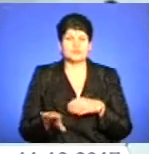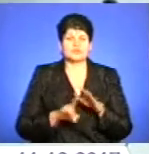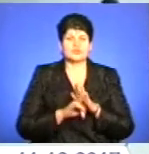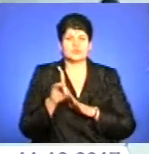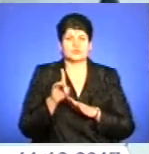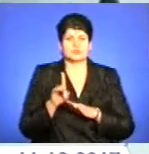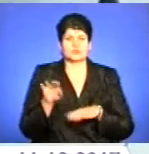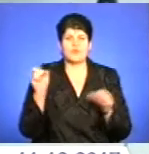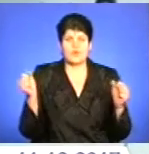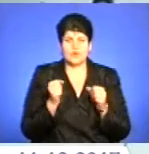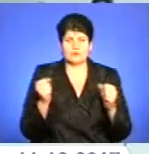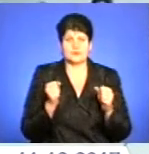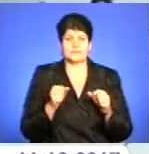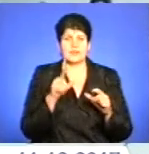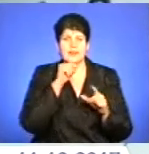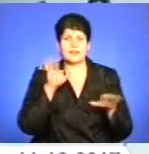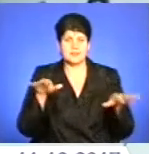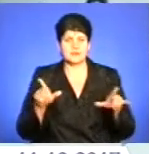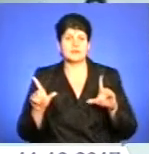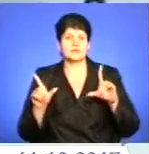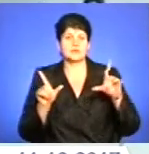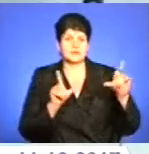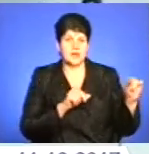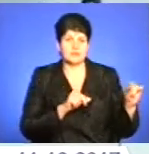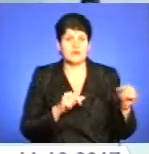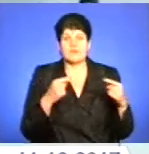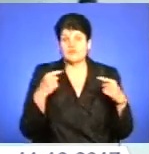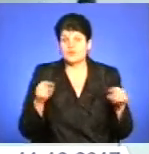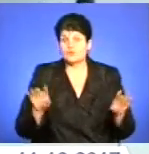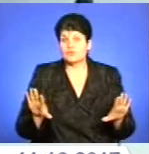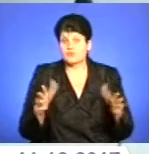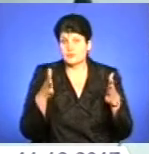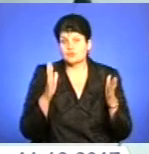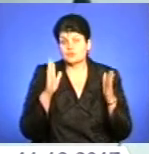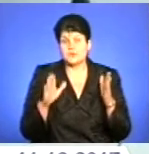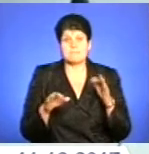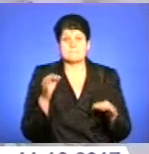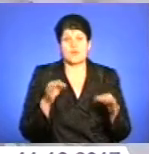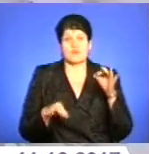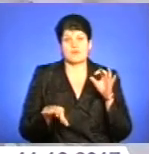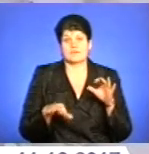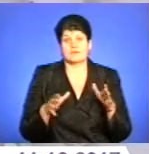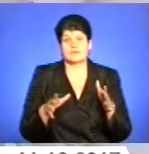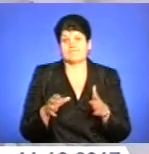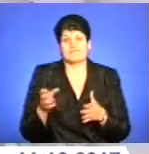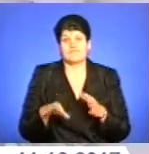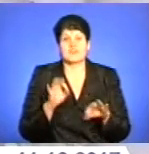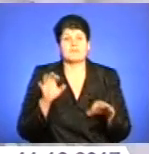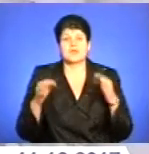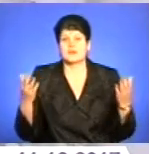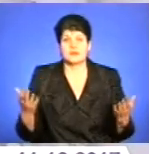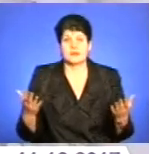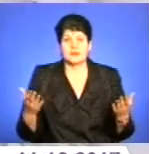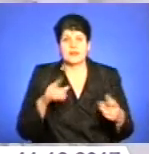лебеді мігрують. Що можуть зробити й ці птахи? В іншому випадку ж відбудеться природній відбір. Лебеді – це є